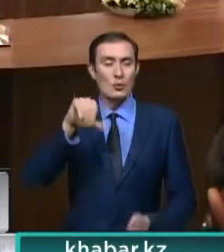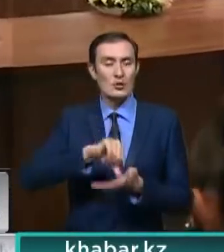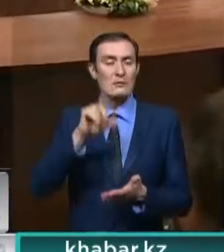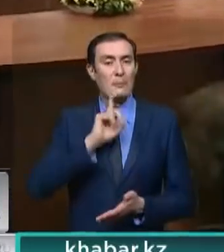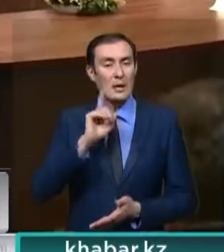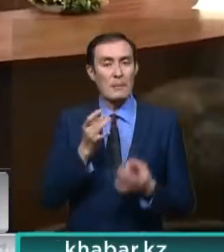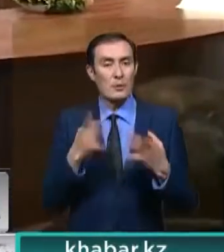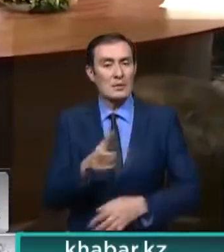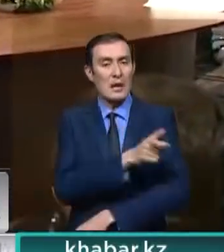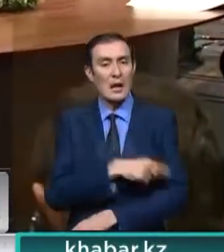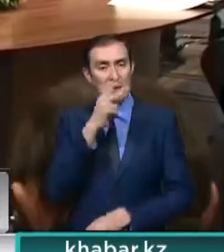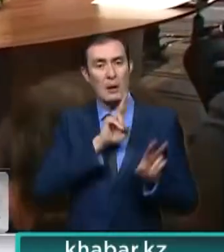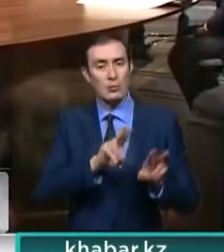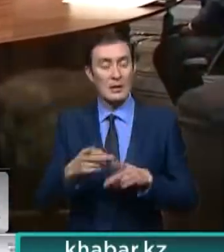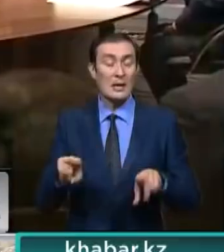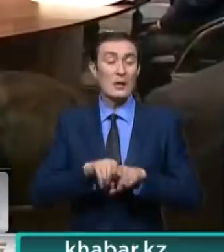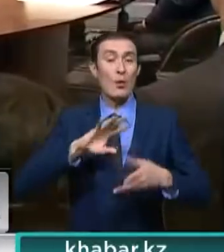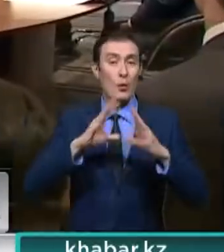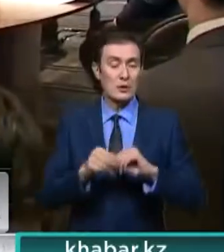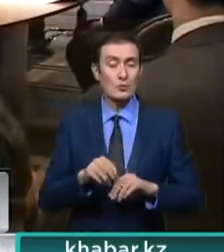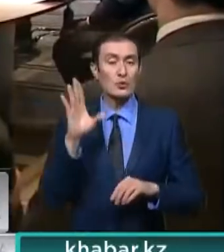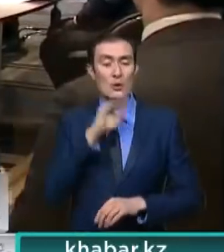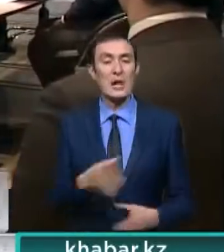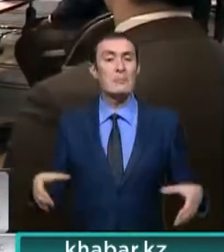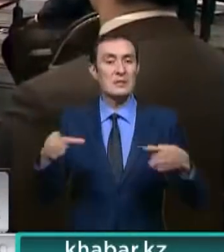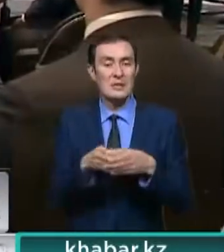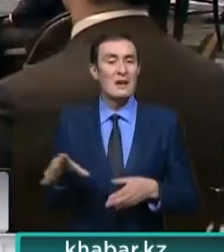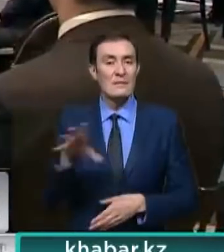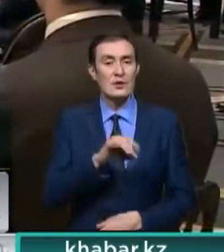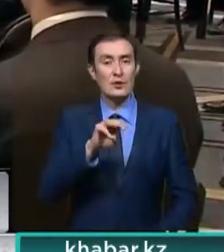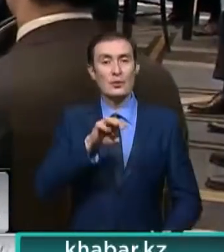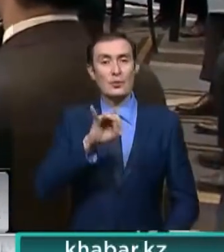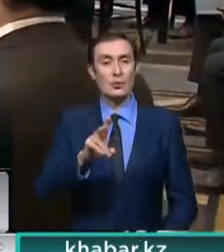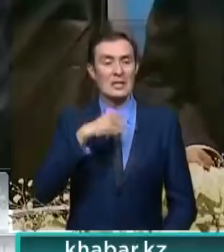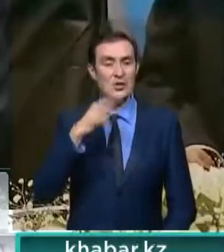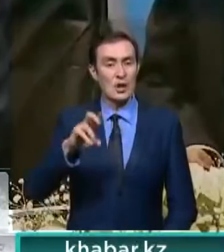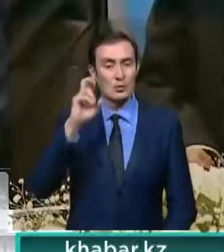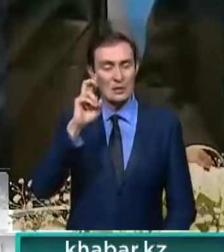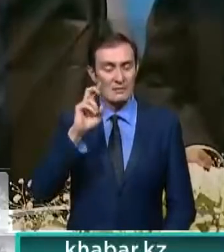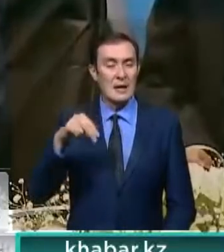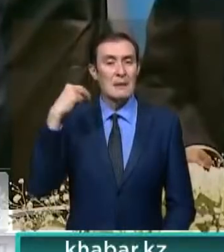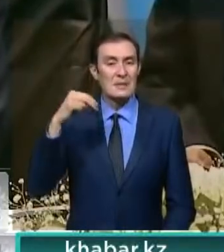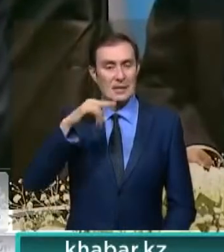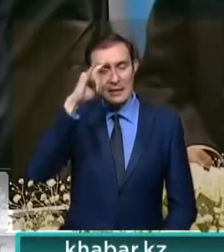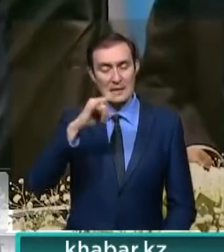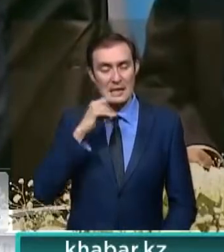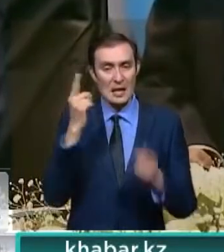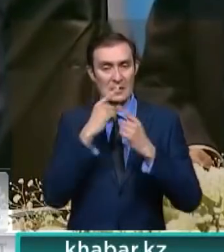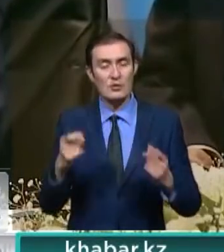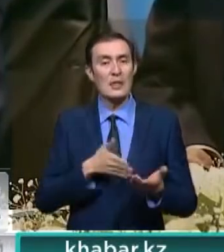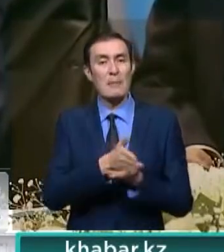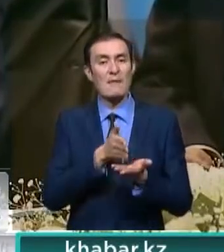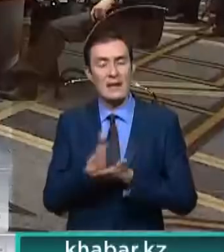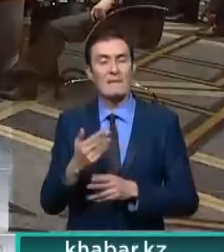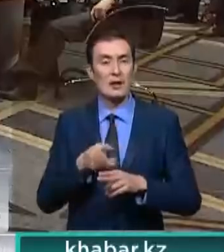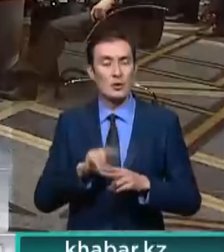участвует в качестве наблюдателя, таким образом удалось объединить все тюркоязычные страны. Президент Казахстана озвучил направления,